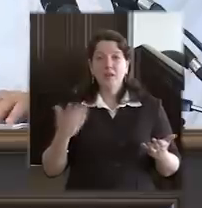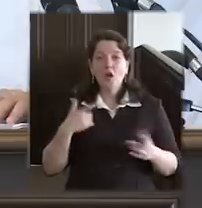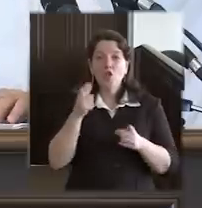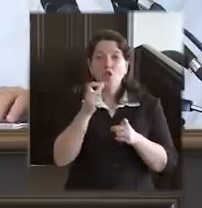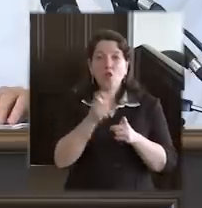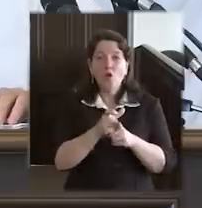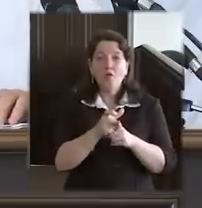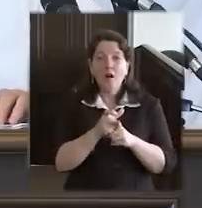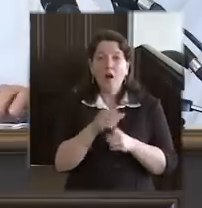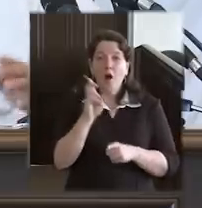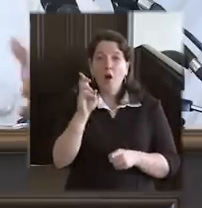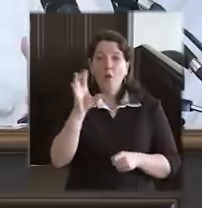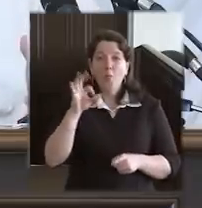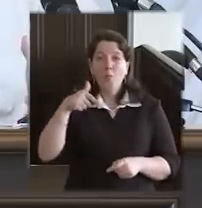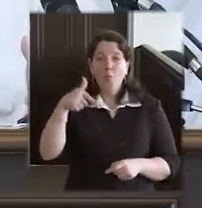слово «Бог»